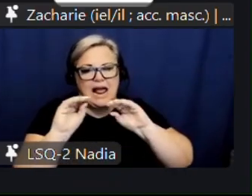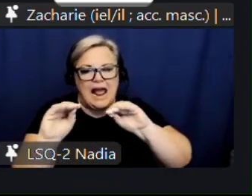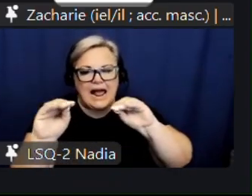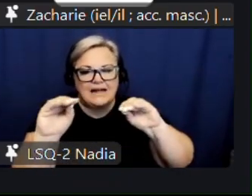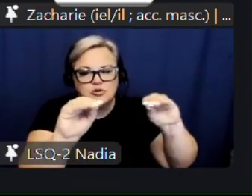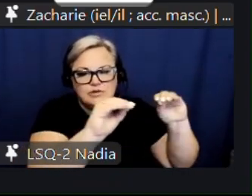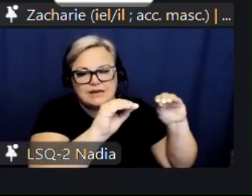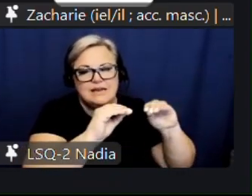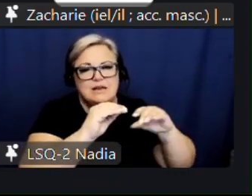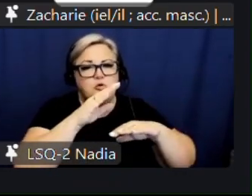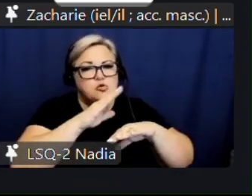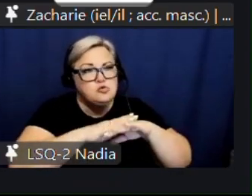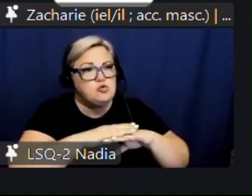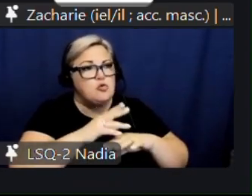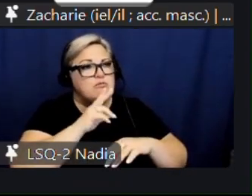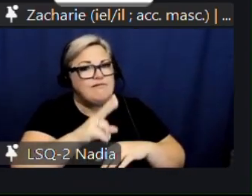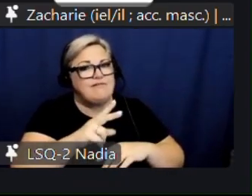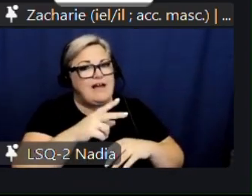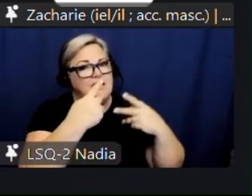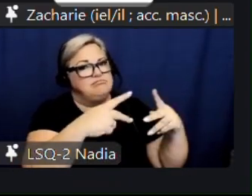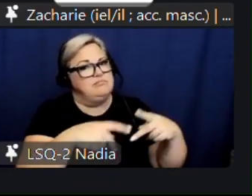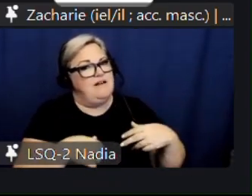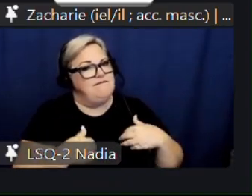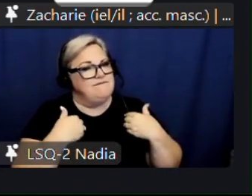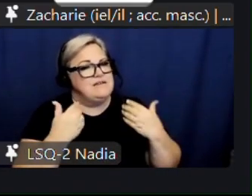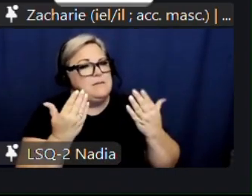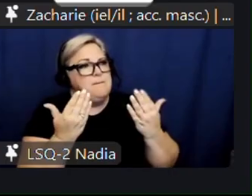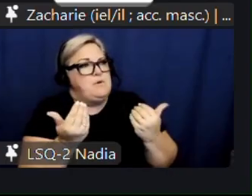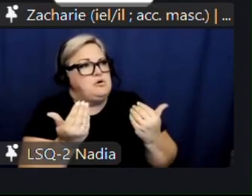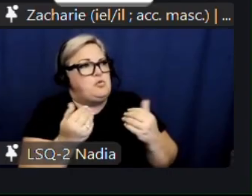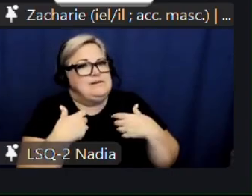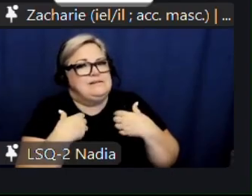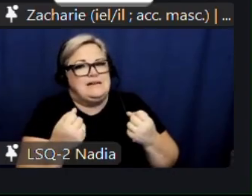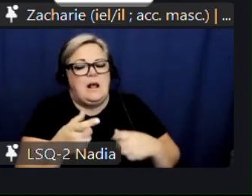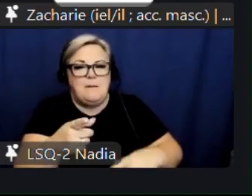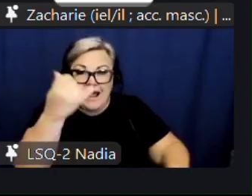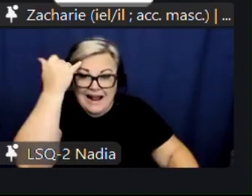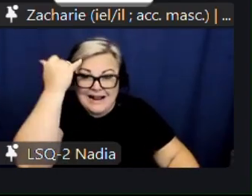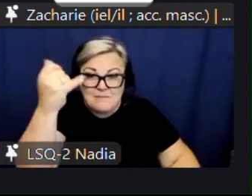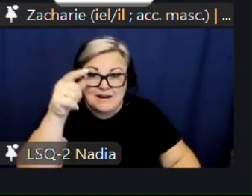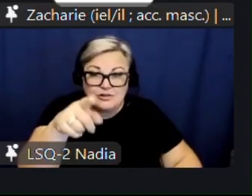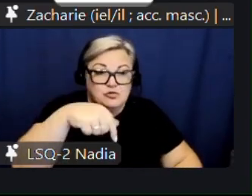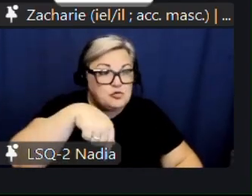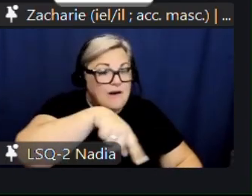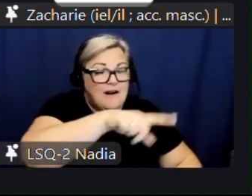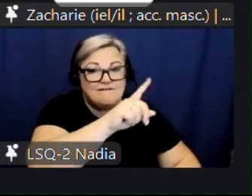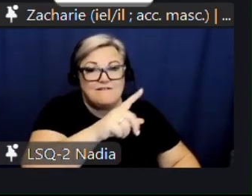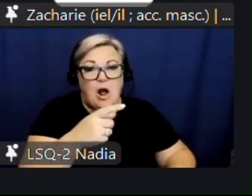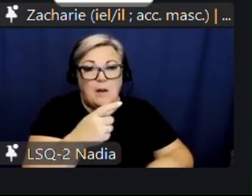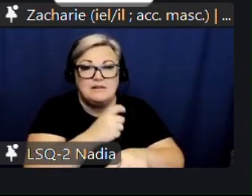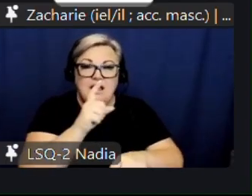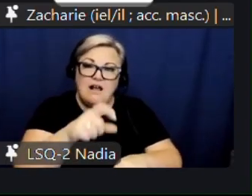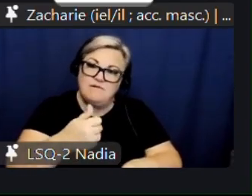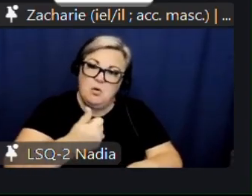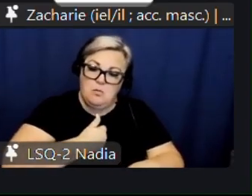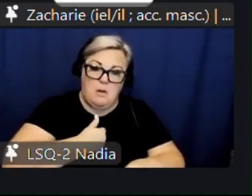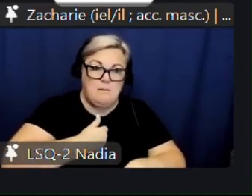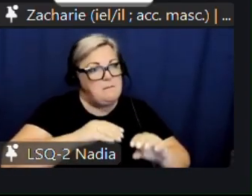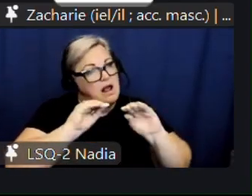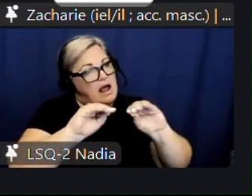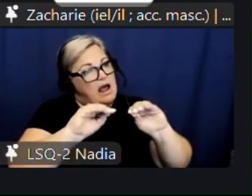soignant sur ses réalités et sur ses besoins en matière de santé. Donc, vous imaginez, vous allez chez le médecin et là, vous devez enseigner à la